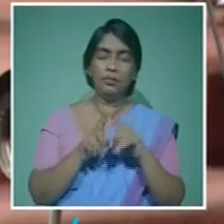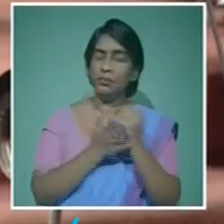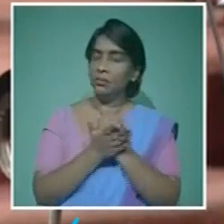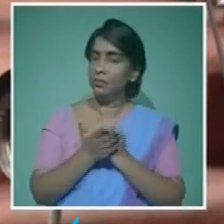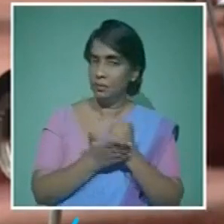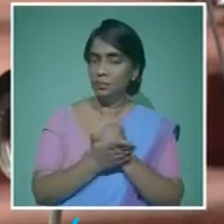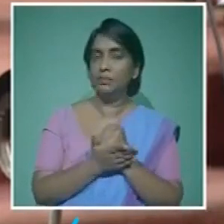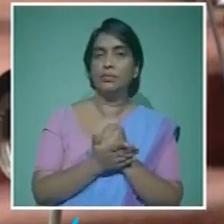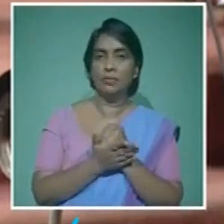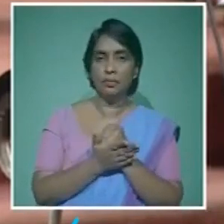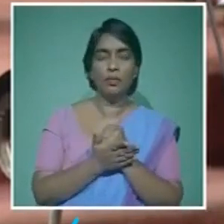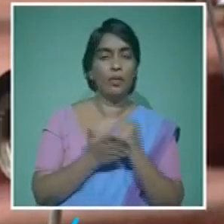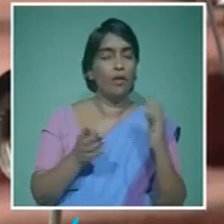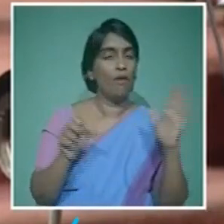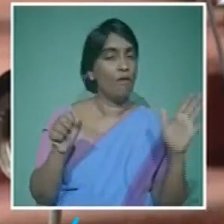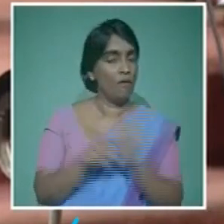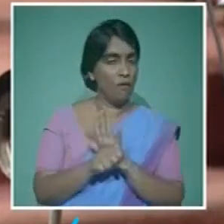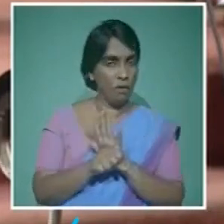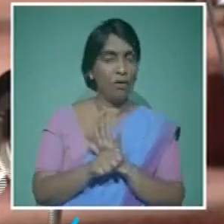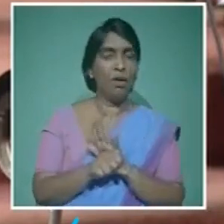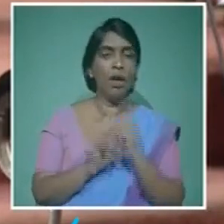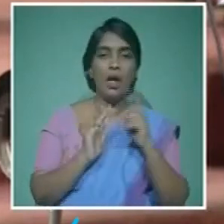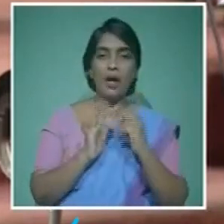முழுமையாக IMF